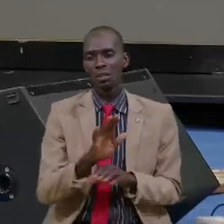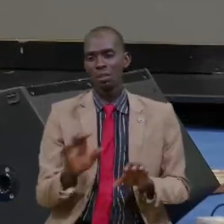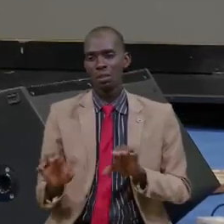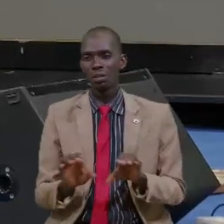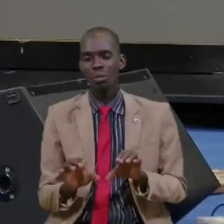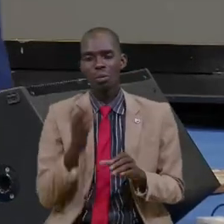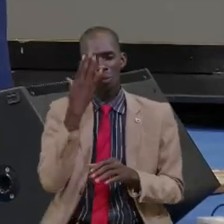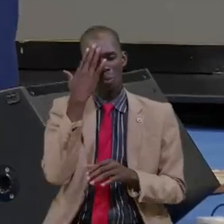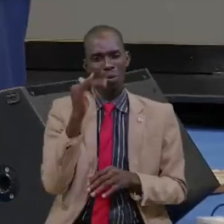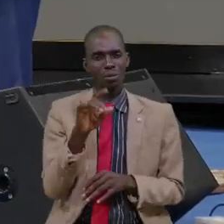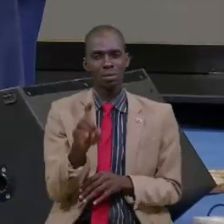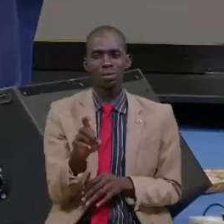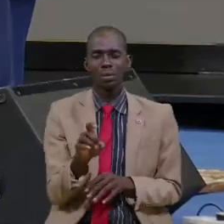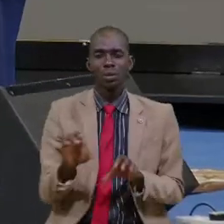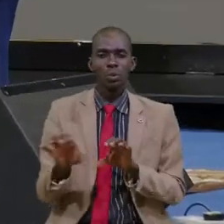leurs actions?